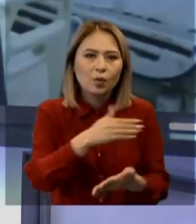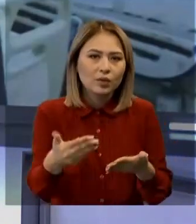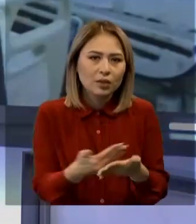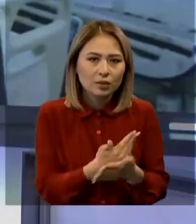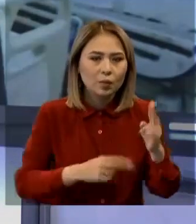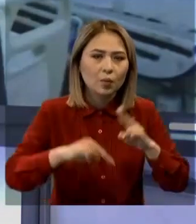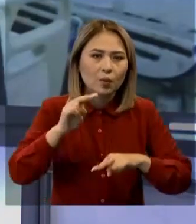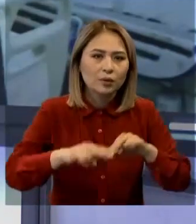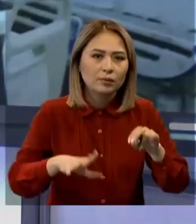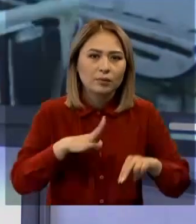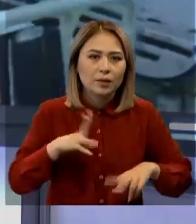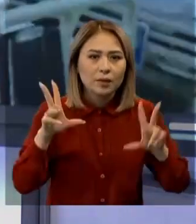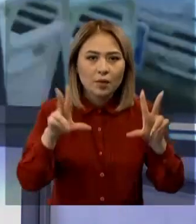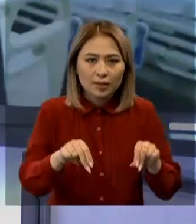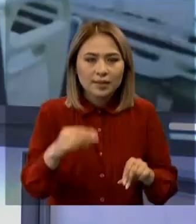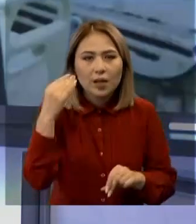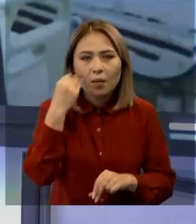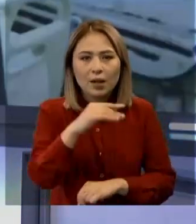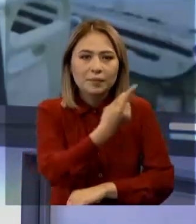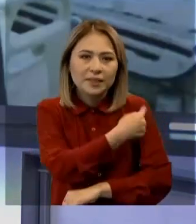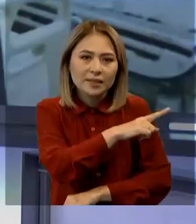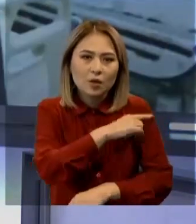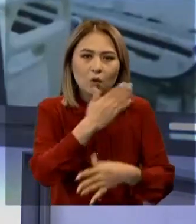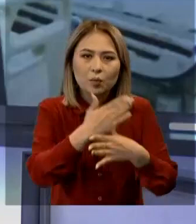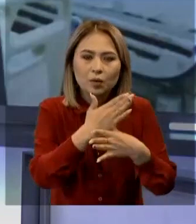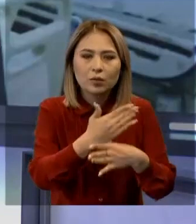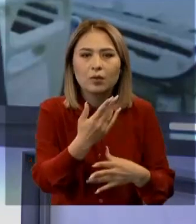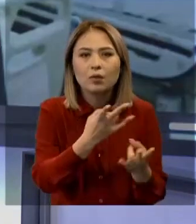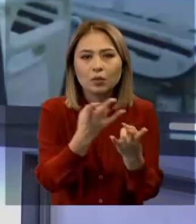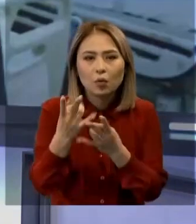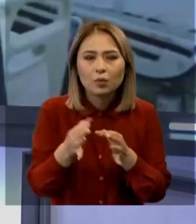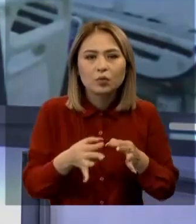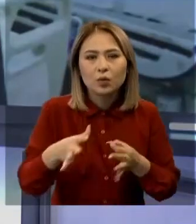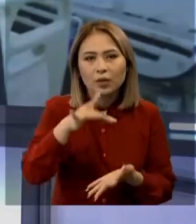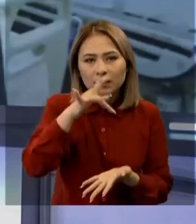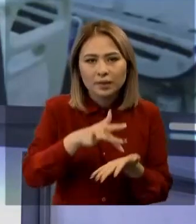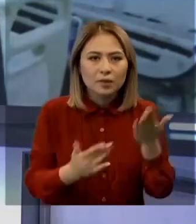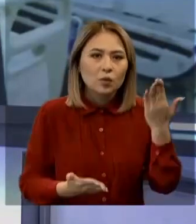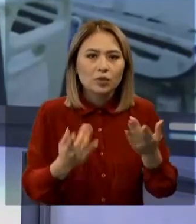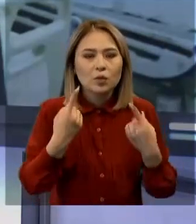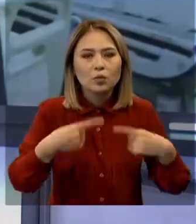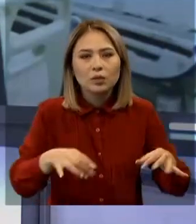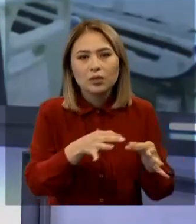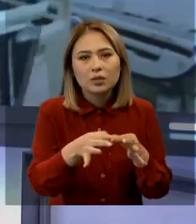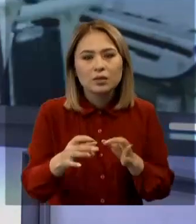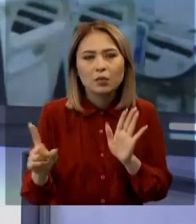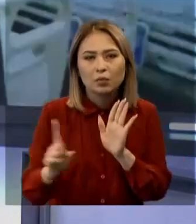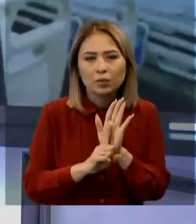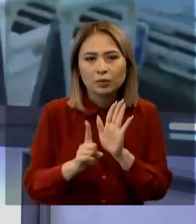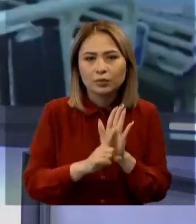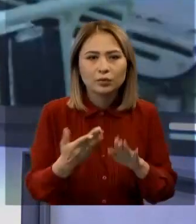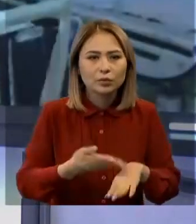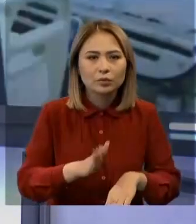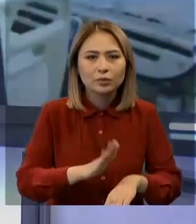аурухана салынады деп уәде беріп келген. Сапалы медициналық көмекке зәру науқастар облыс орталығы немесе өзге өңірлерге